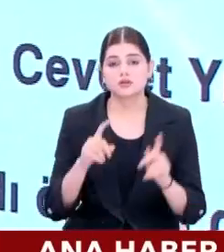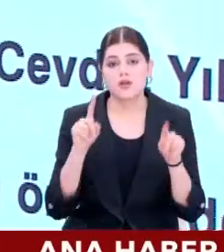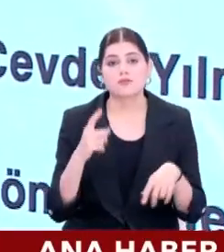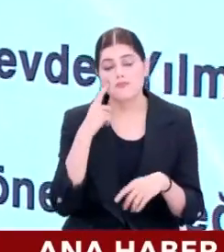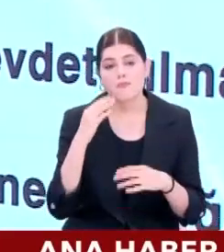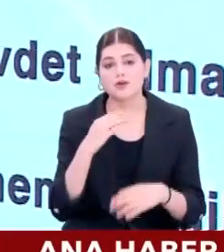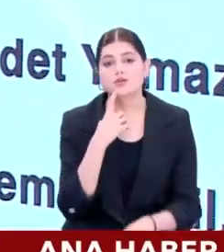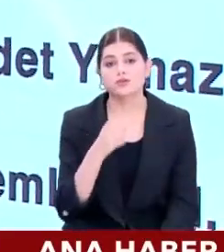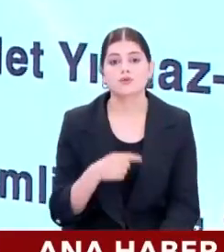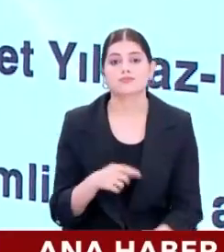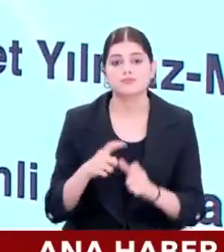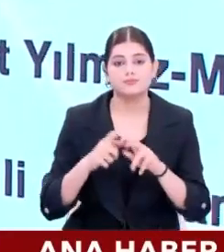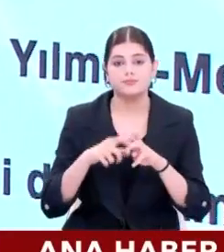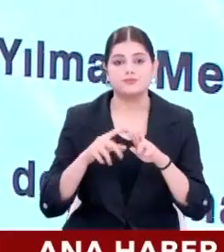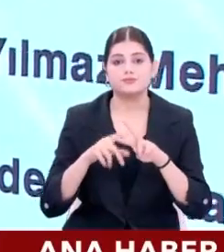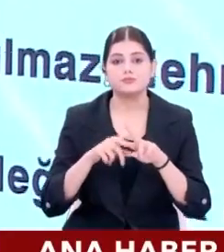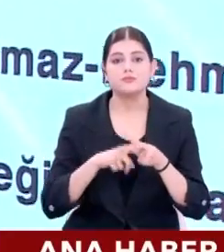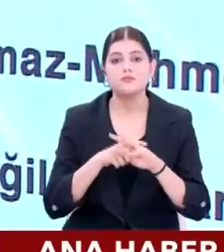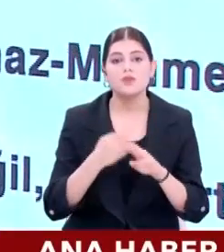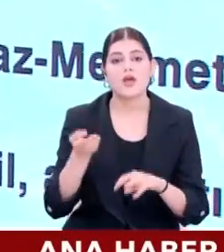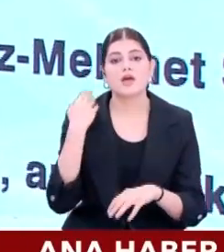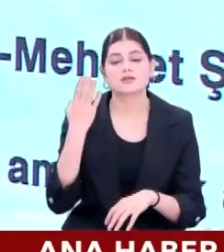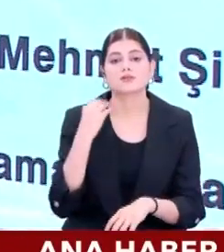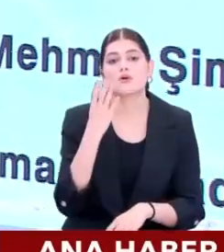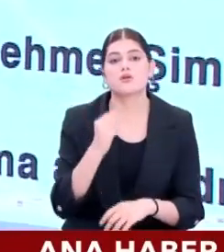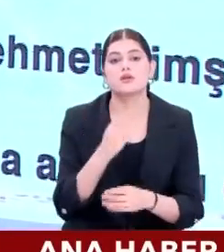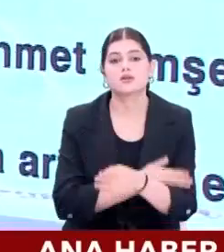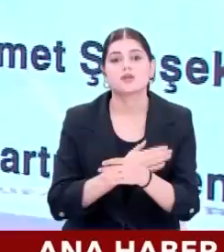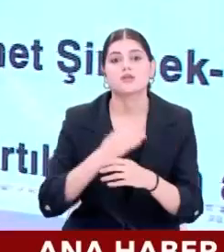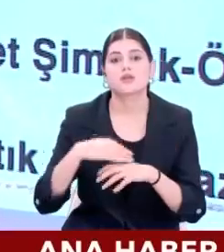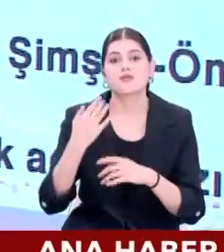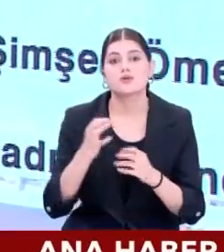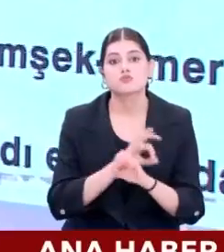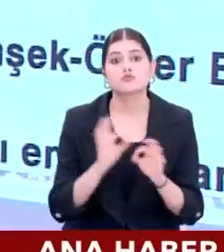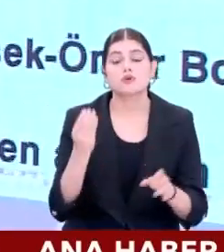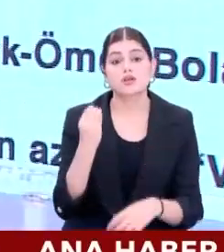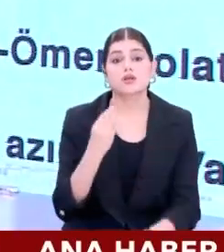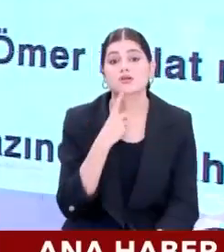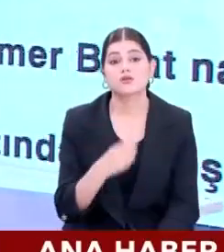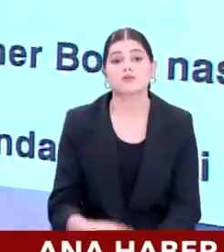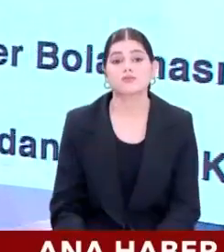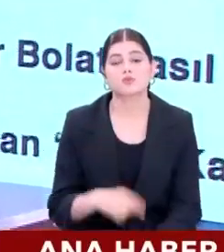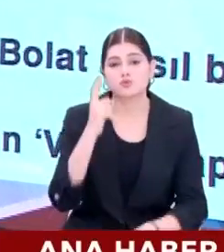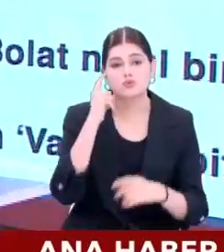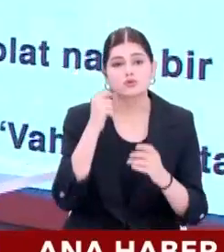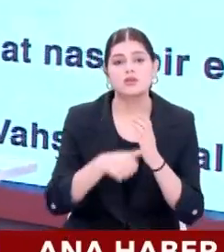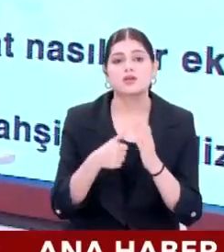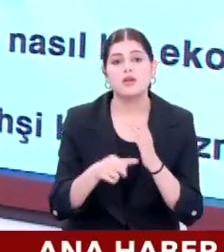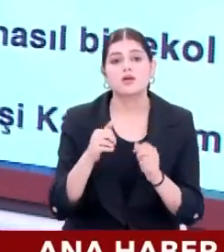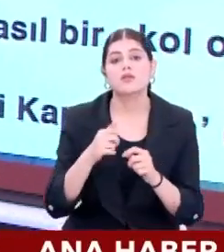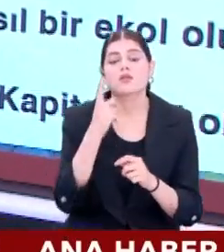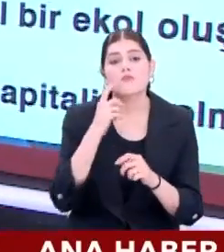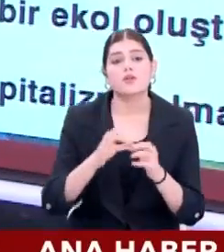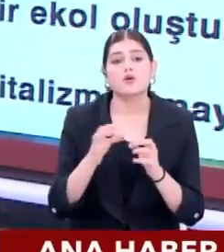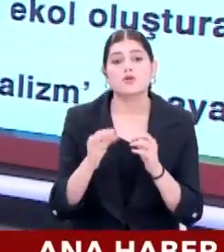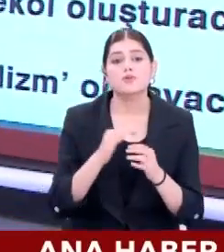çizeceğiz Aslında sermaye Efendim bir defa Her şeyden önce Eskiden ulus devletlerin çok lehine çalışırdı iyiydi Bu arada düşünce tarihinde devletin ekonomiyi